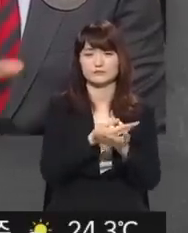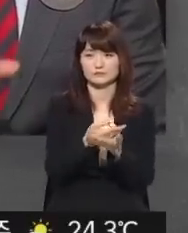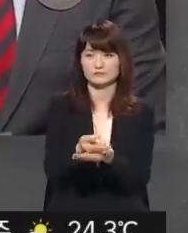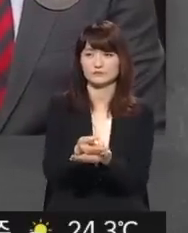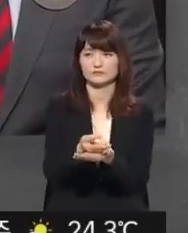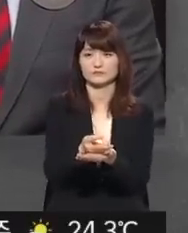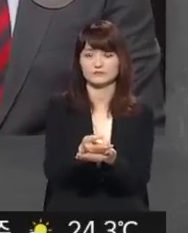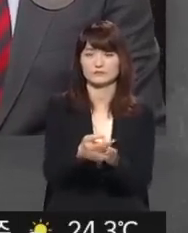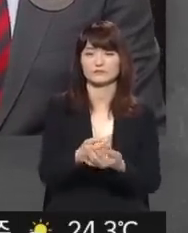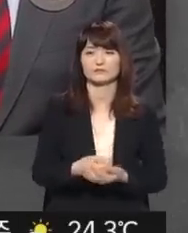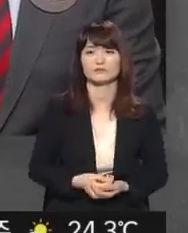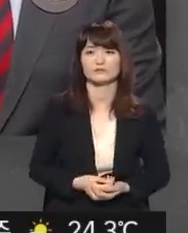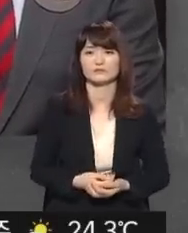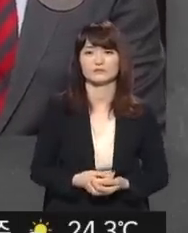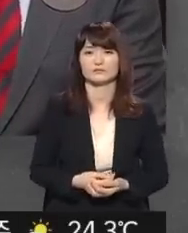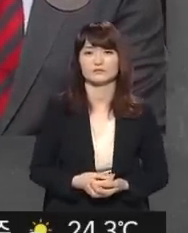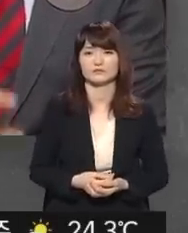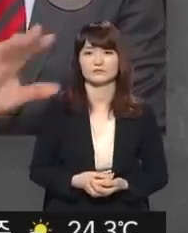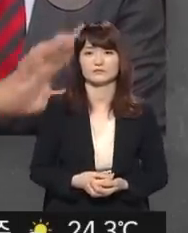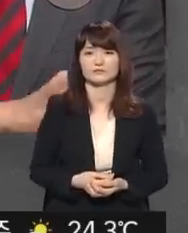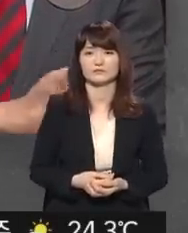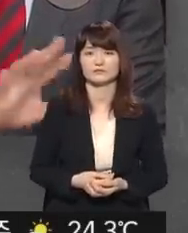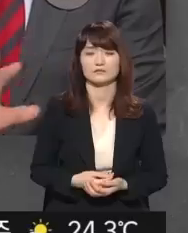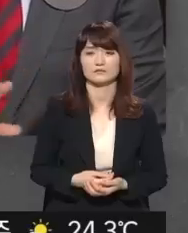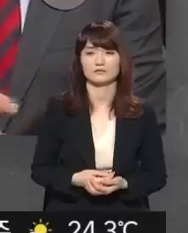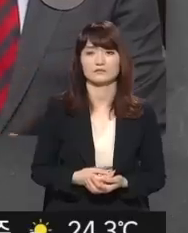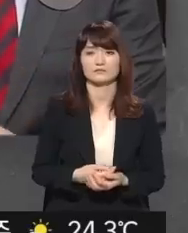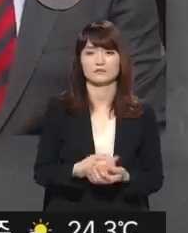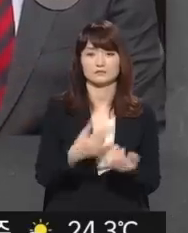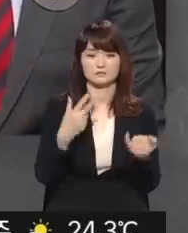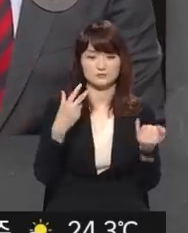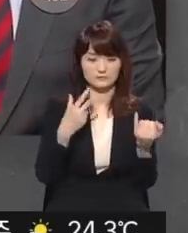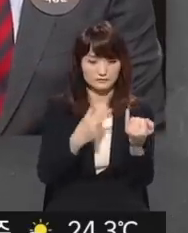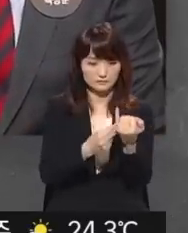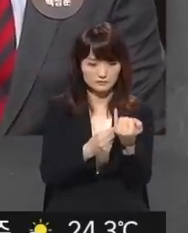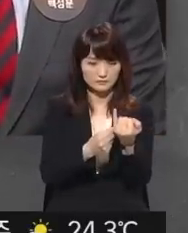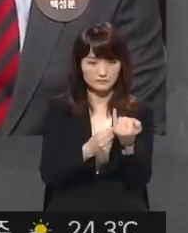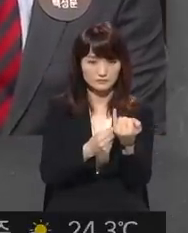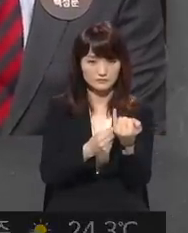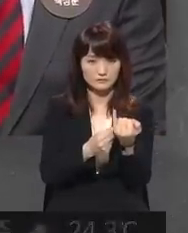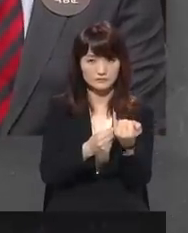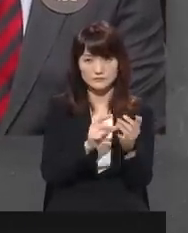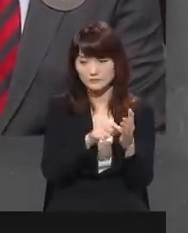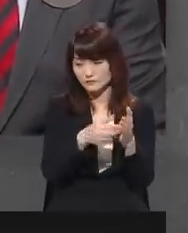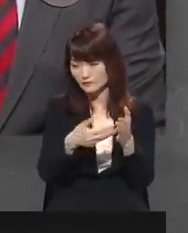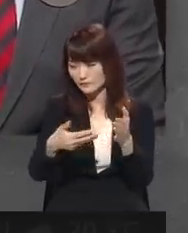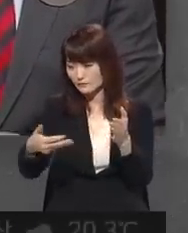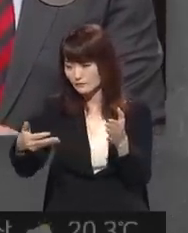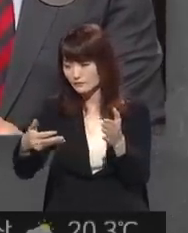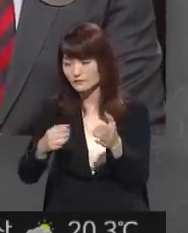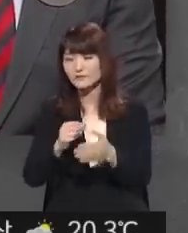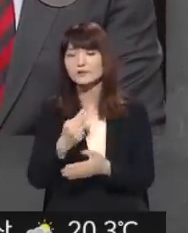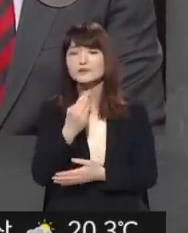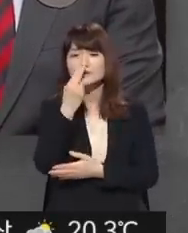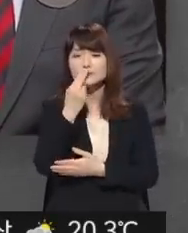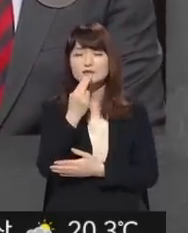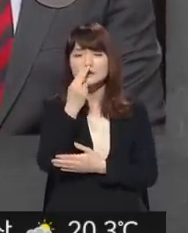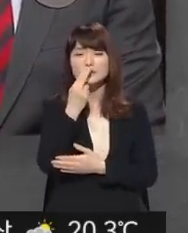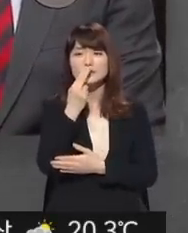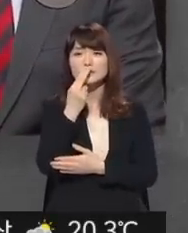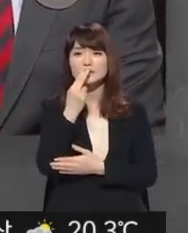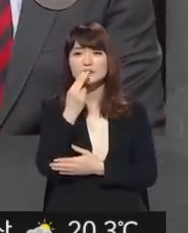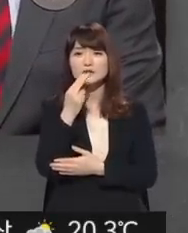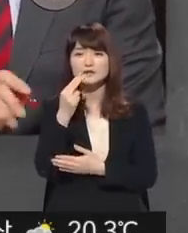중간에 상황이 발생해서 이제이 산소포화도 변화 수치나 이런 걸 적을 경황이 없었던 것이지 우리가 예를 들어서